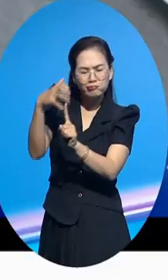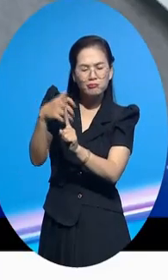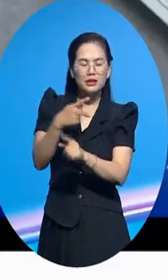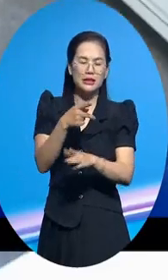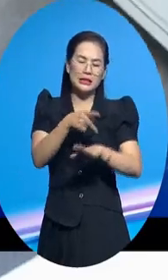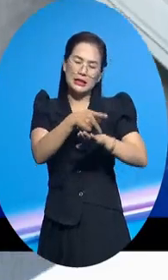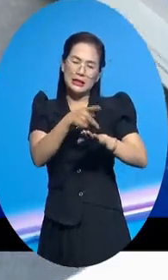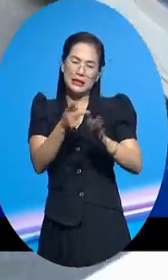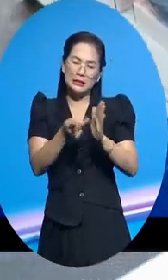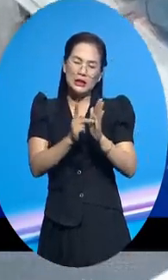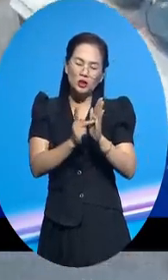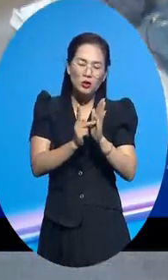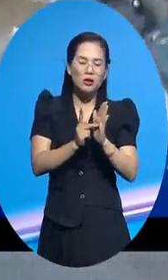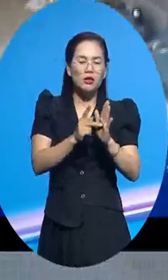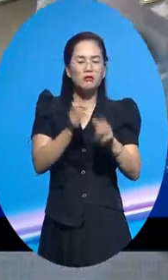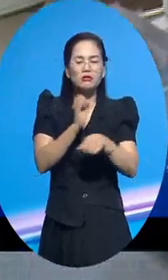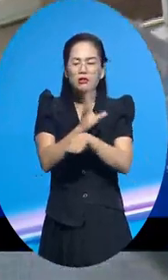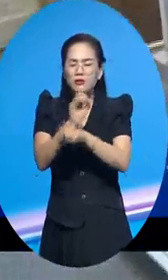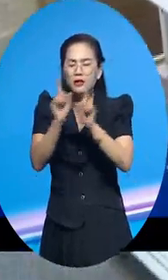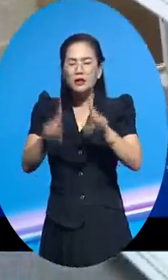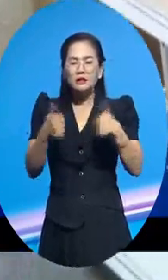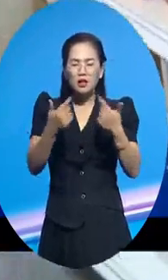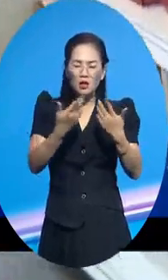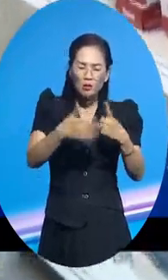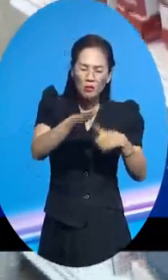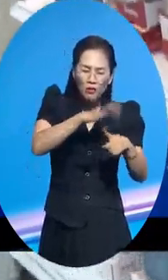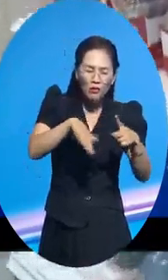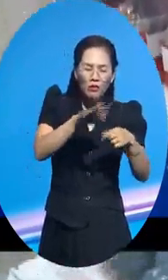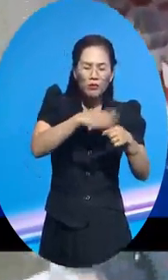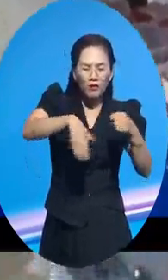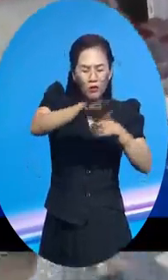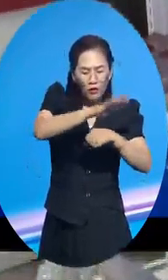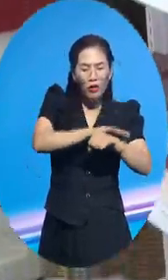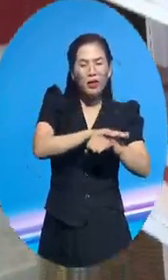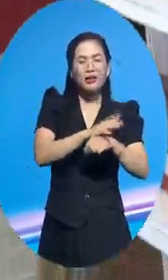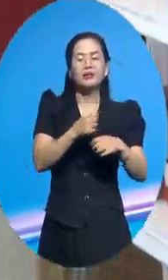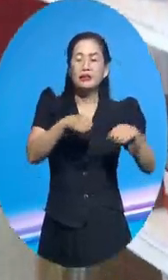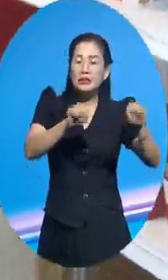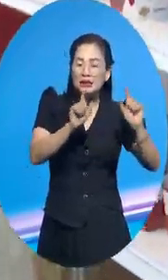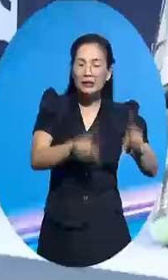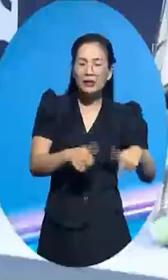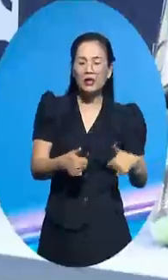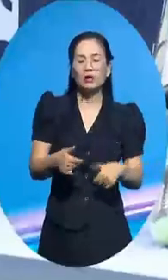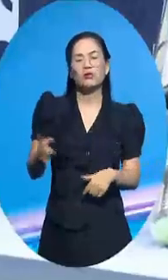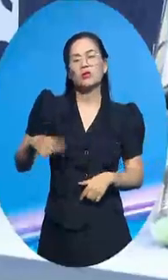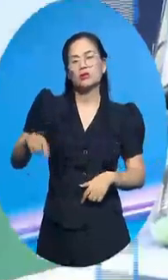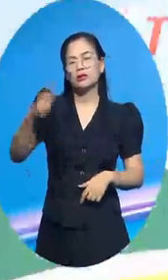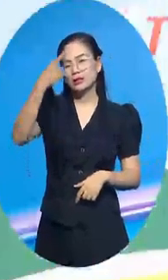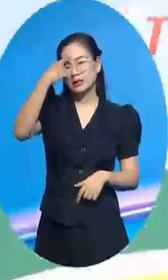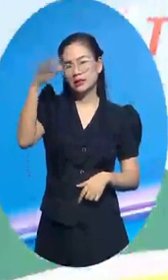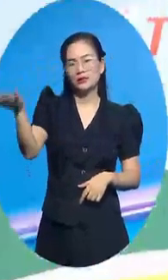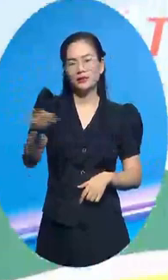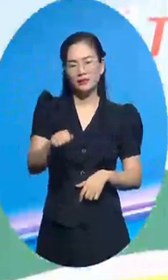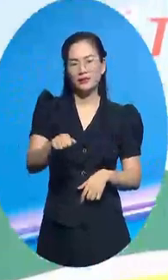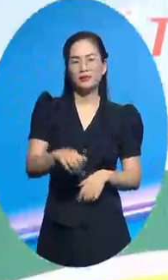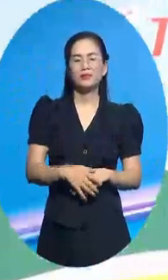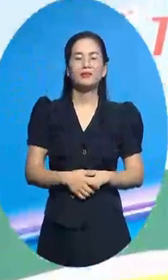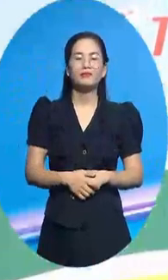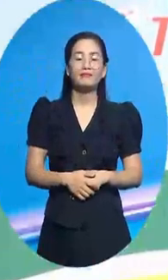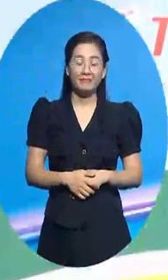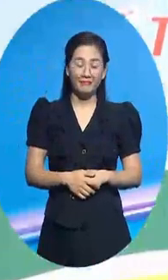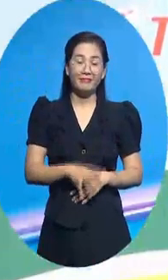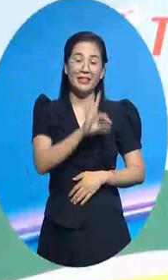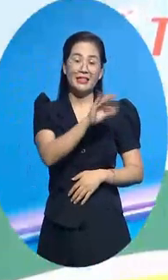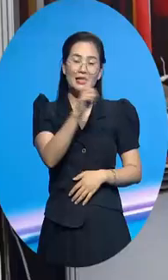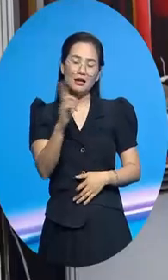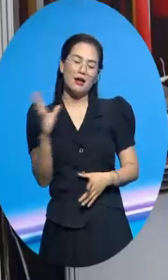trong việc tư vấn và bảo dưỡng sản phẩm khi khách hàng có nhu cầu được nhiều đối tác tin dùng. Đến với triển